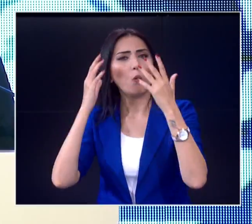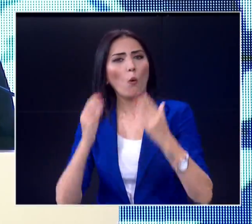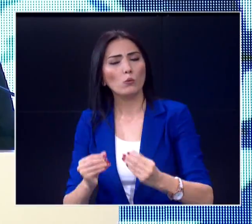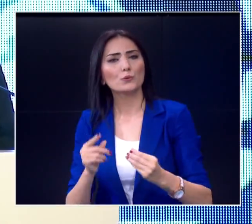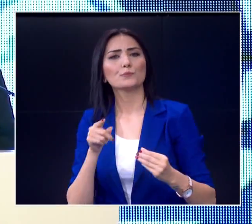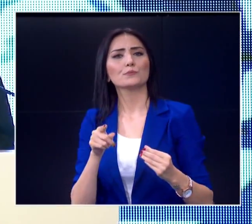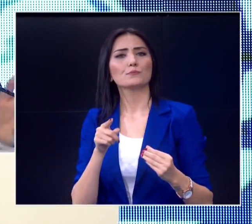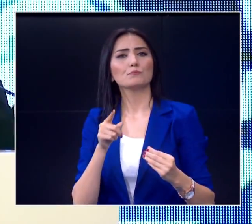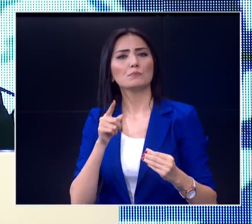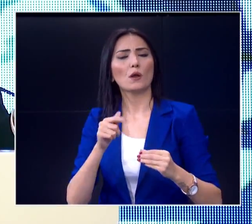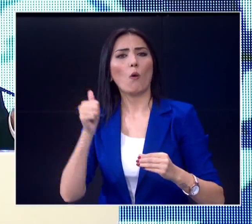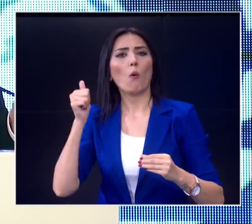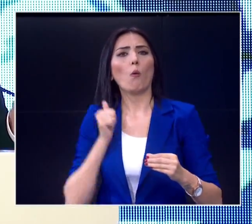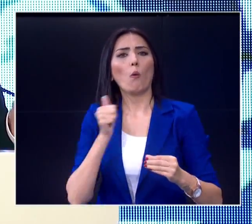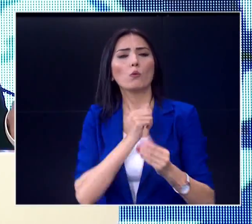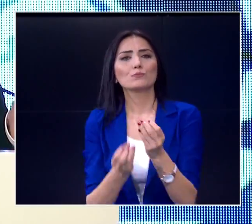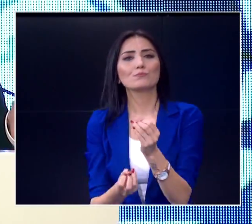bir ordu kuruyorlar.